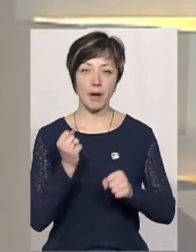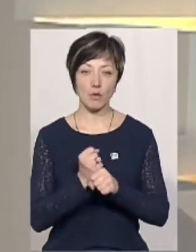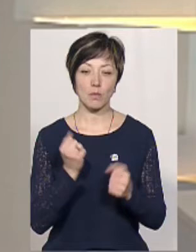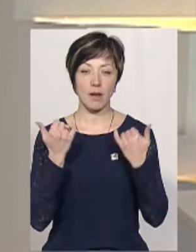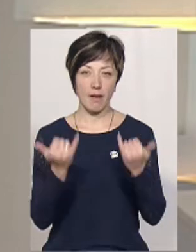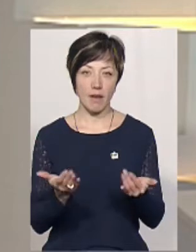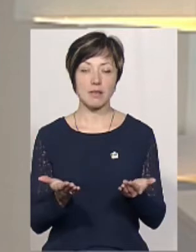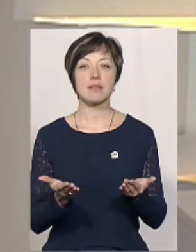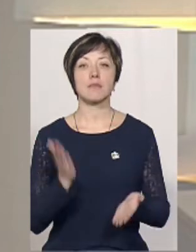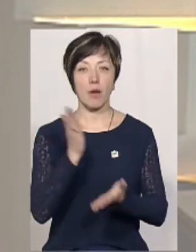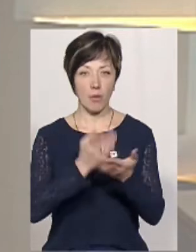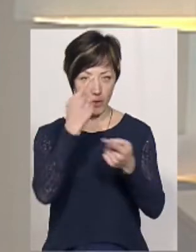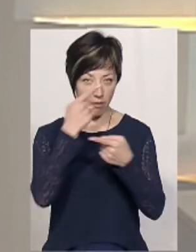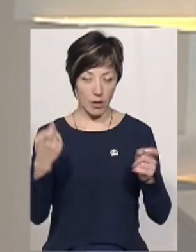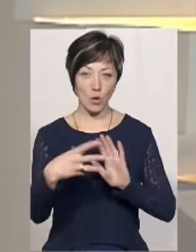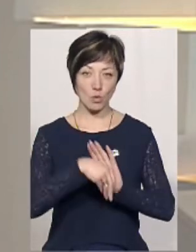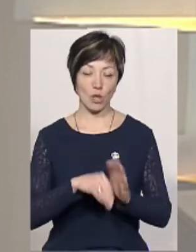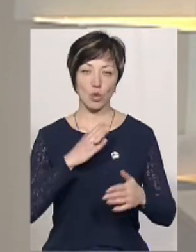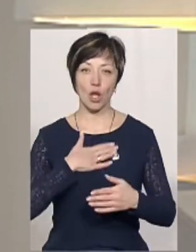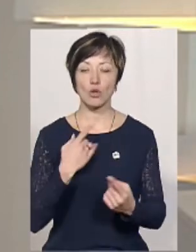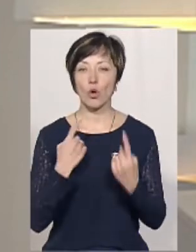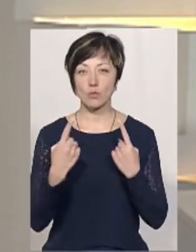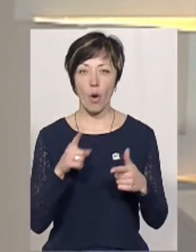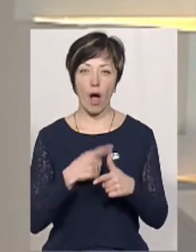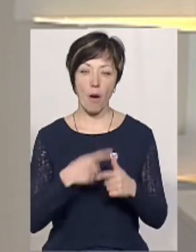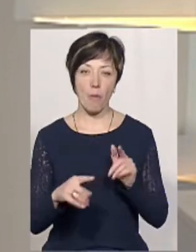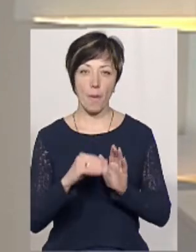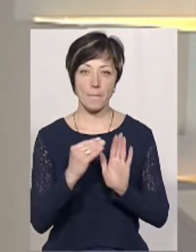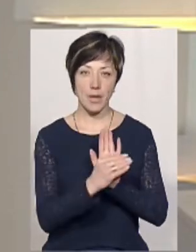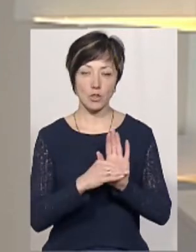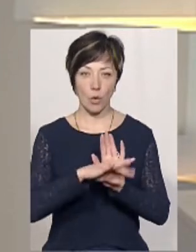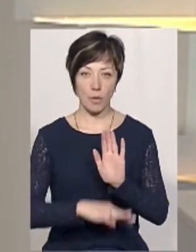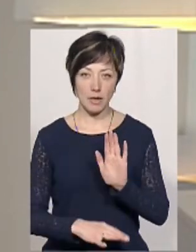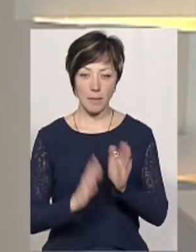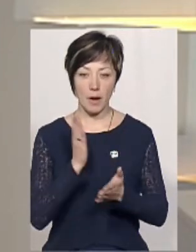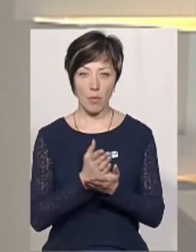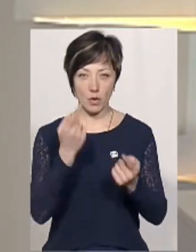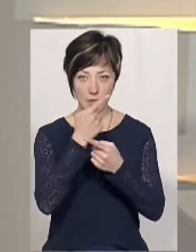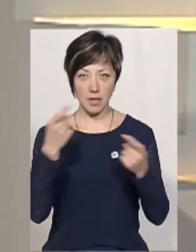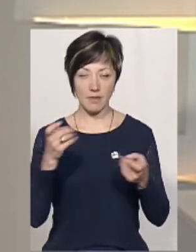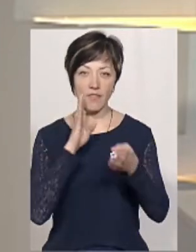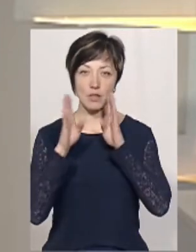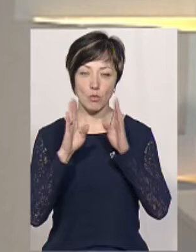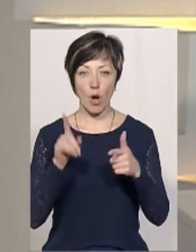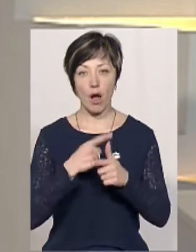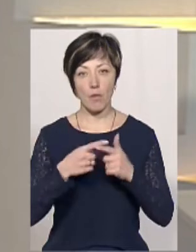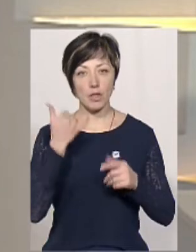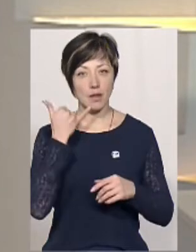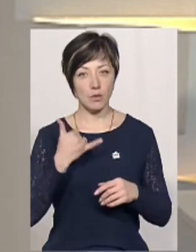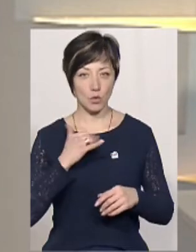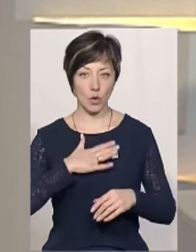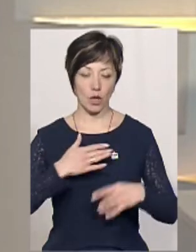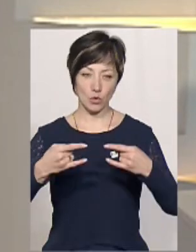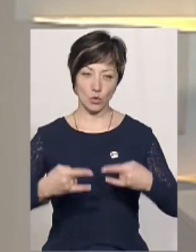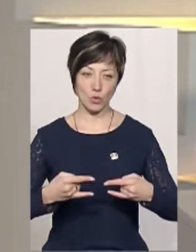вас наживо, тож маєте нагоду долучатися до нашої розмови або пишіть коментарі під прямою трансляцією у Фейсбук або телефонуйте до